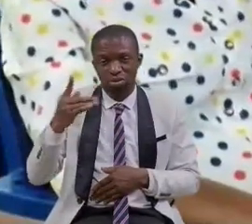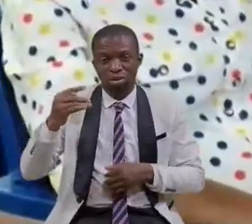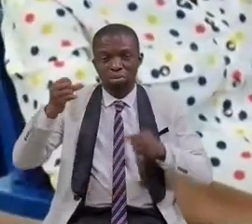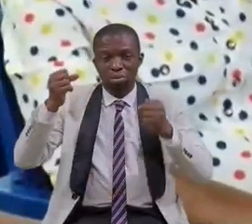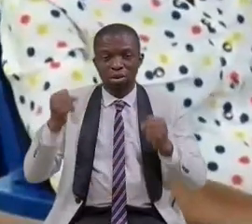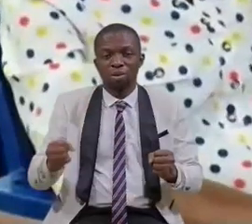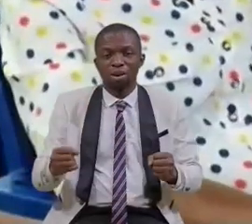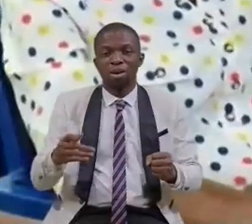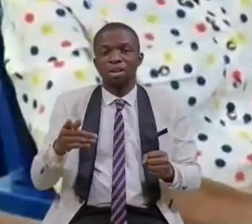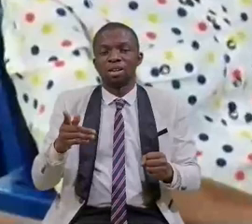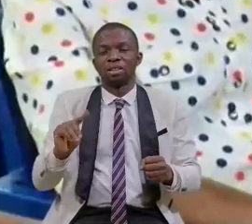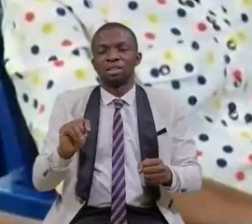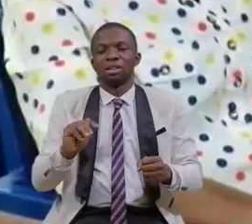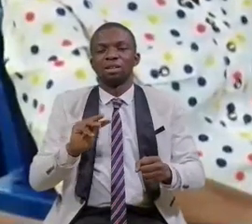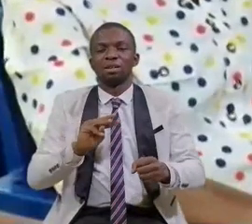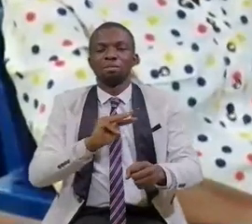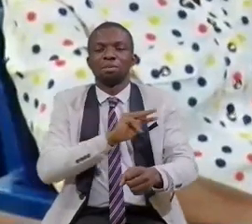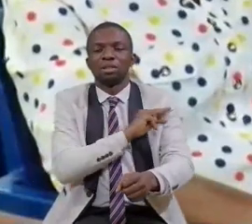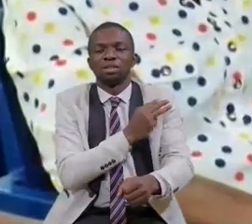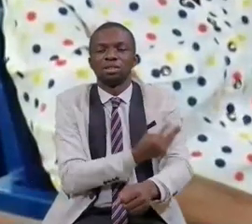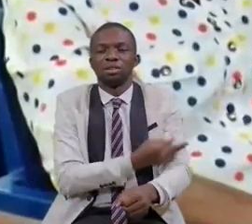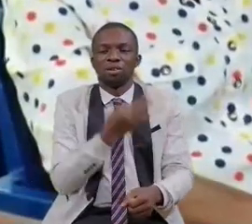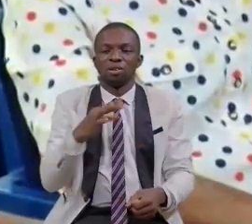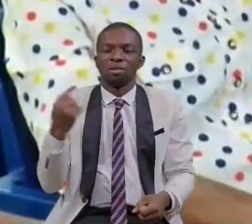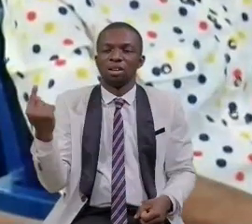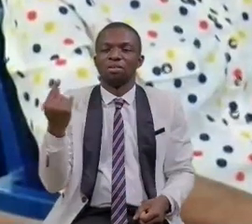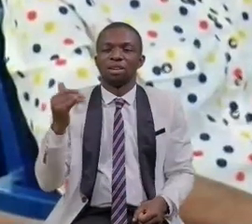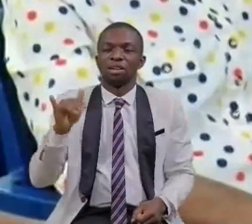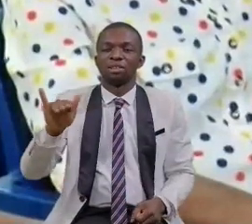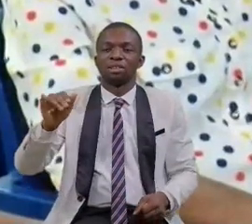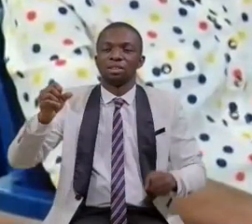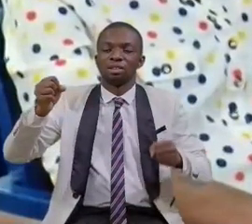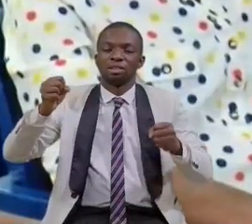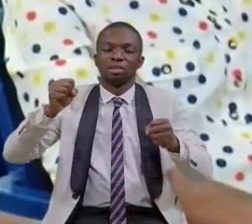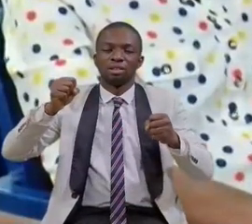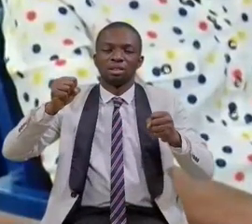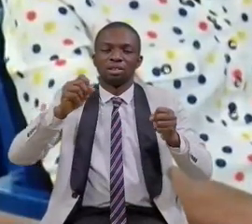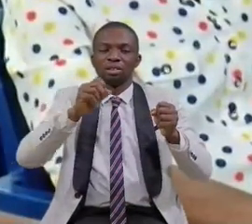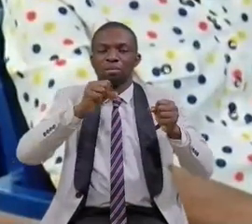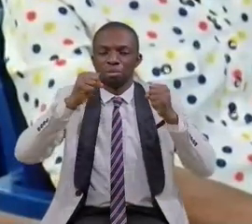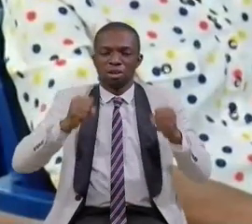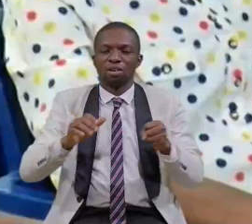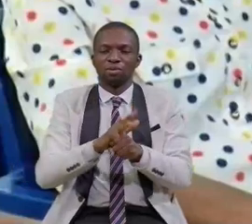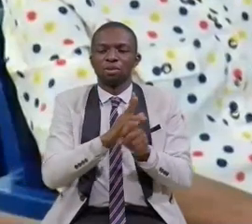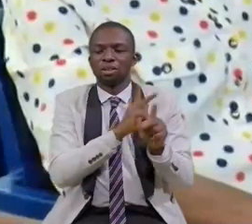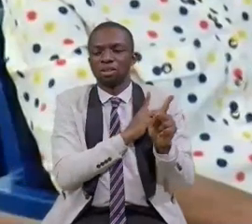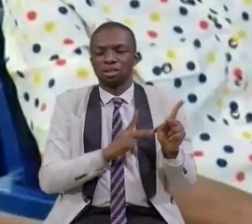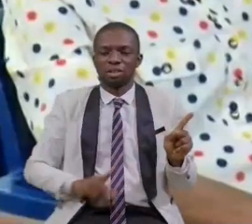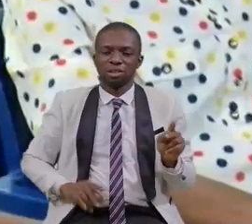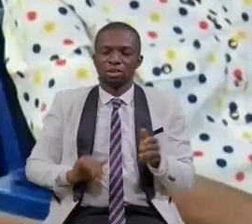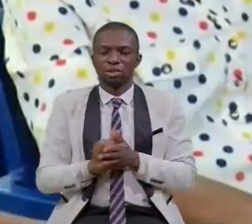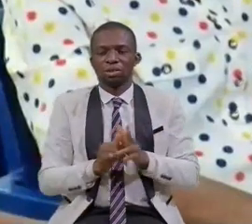À cause de la puissance et la majesté du potentat éternel. Voyons trois éléments ici. Numéro